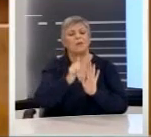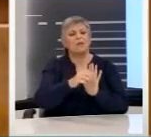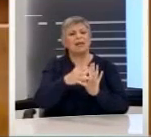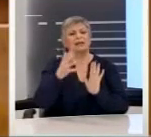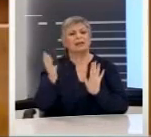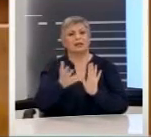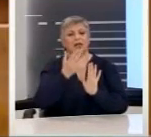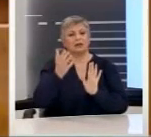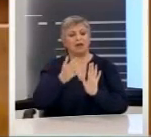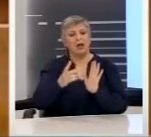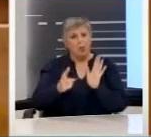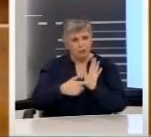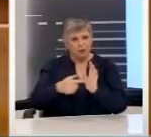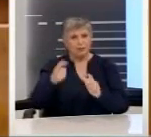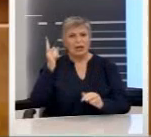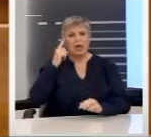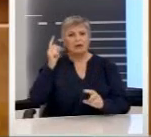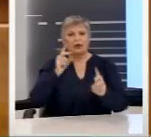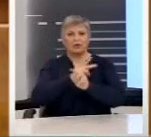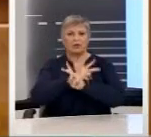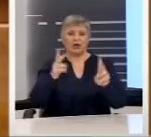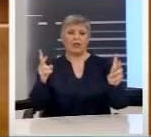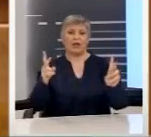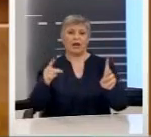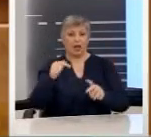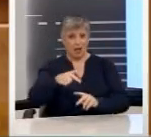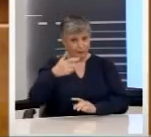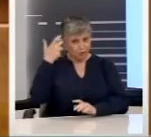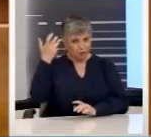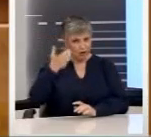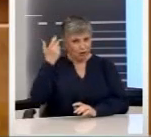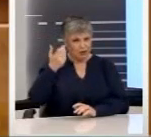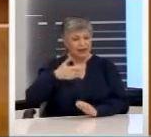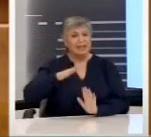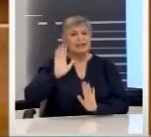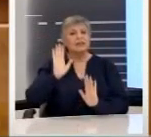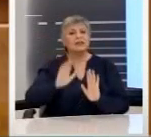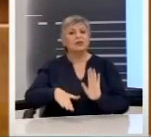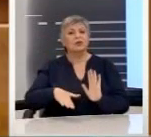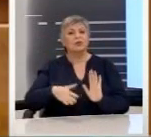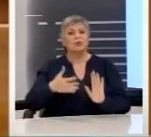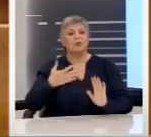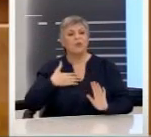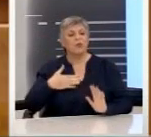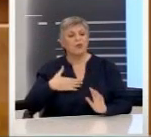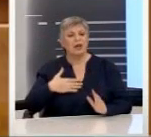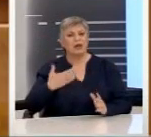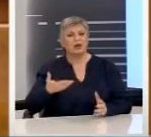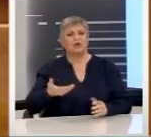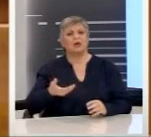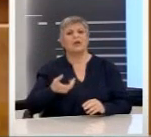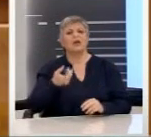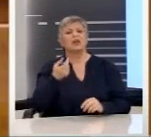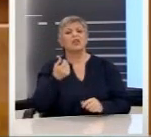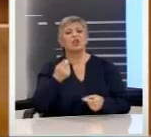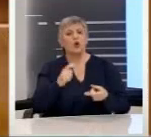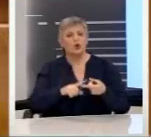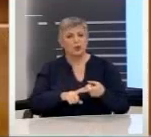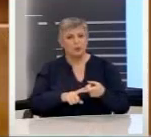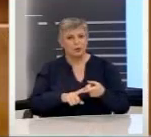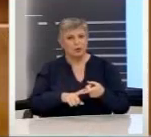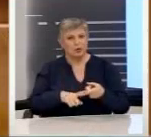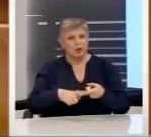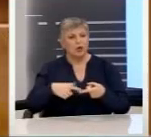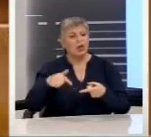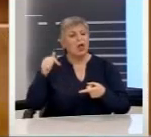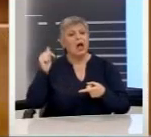καταλάβουμε και οι δικαστές περί τίνος πρόκειται. Και ένα τελευταίο, κύριε Πρόεδρε, και όσον αφορά τα άλλα δύο θέματα που έχουν νομικό ενδιαφέρον, είναι η υπόθεση του